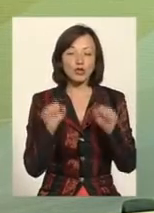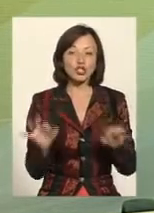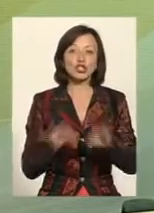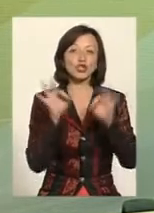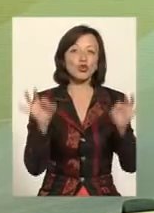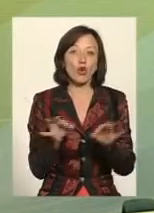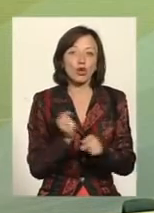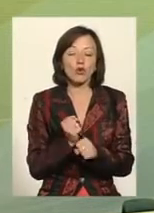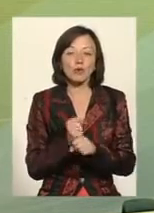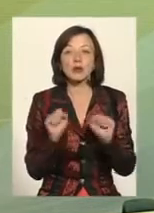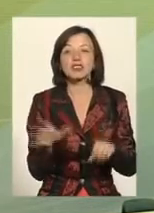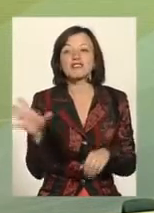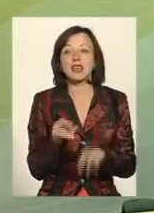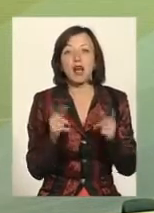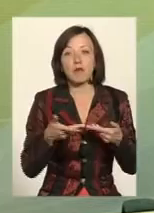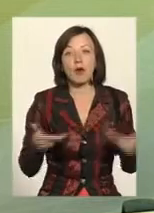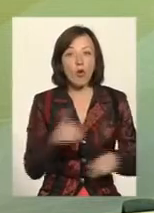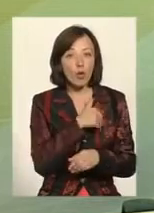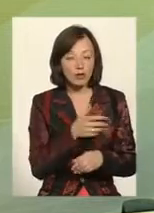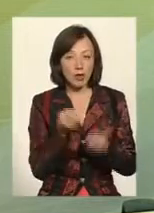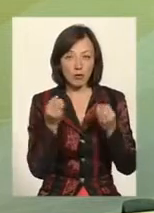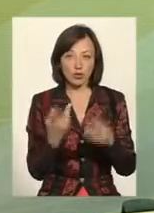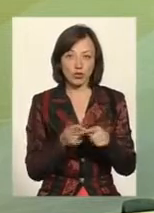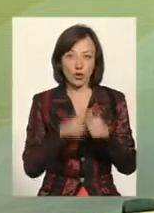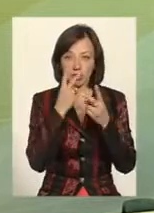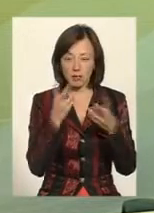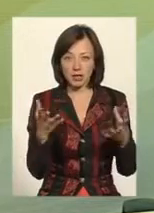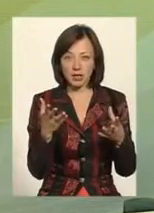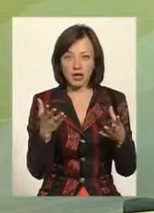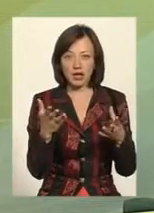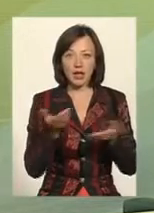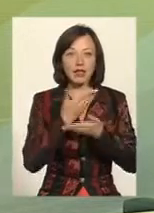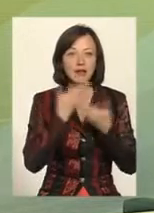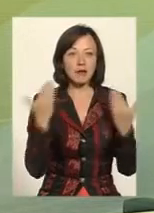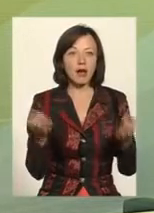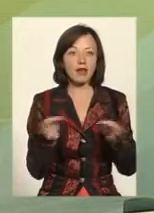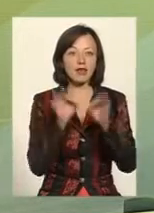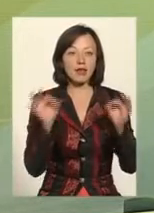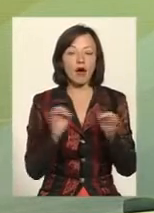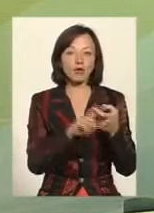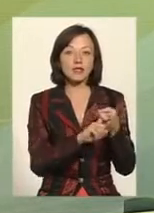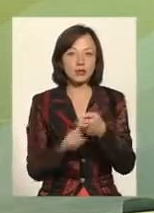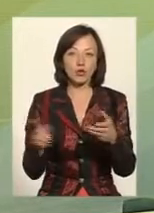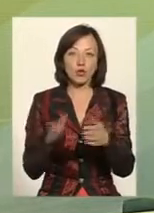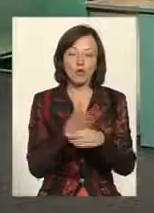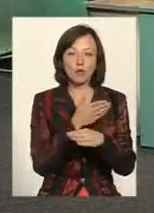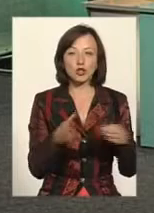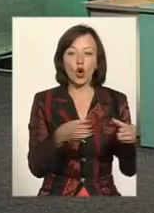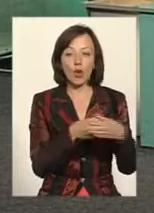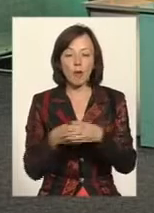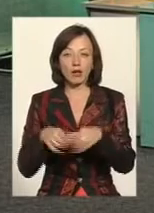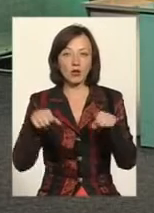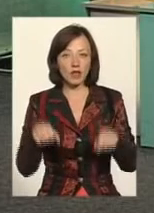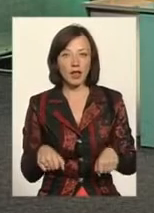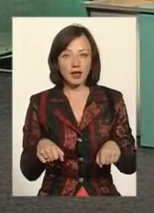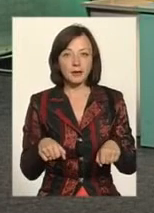не робиться, а може робиться все так, як ми хочемо, але ми просто цього не бачимо. Немає ніякого зв'язку між громадою це і владою, будь-якої